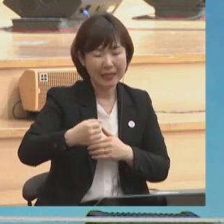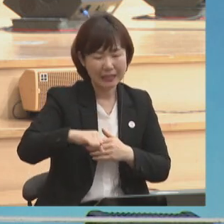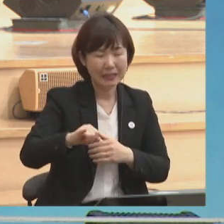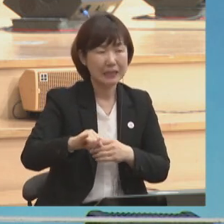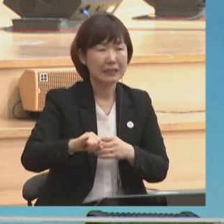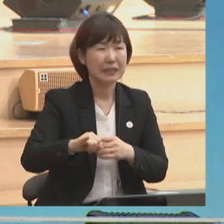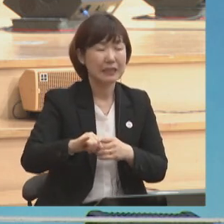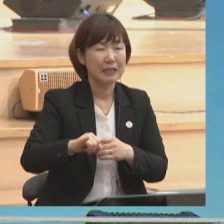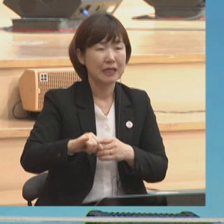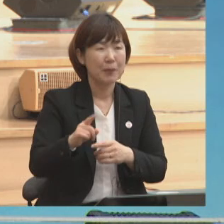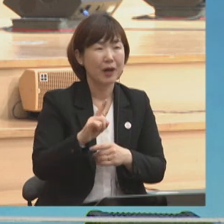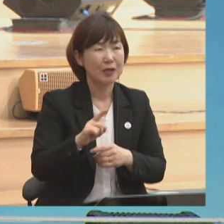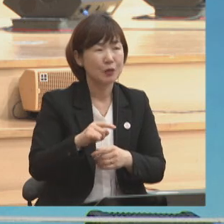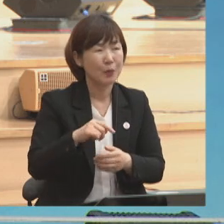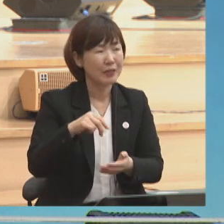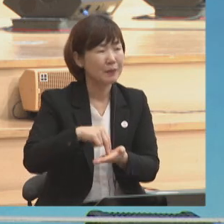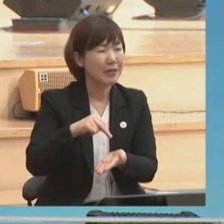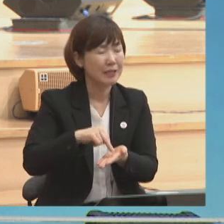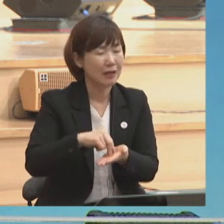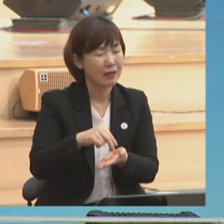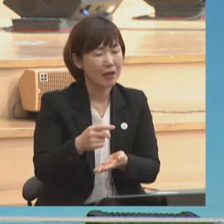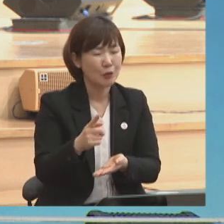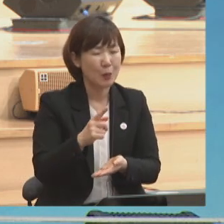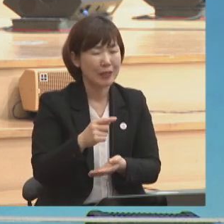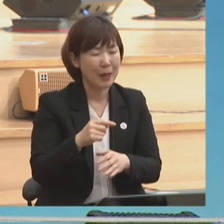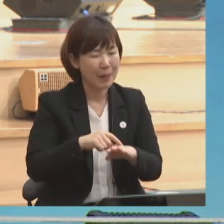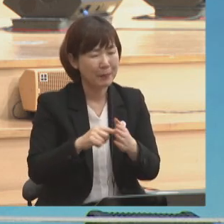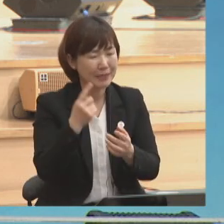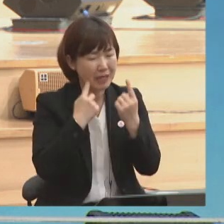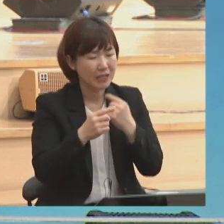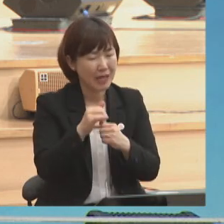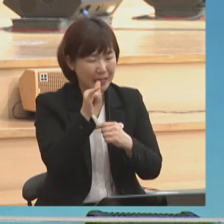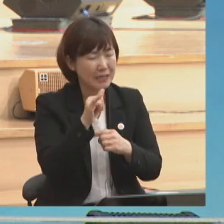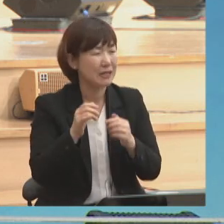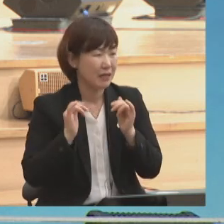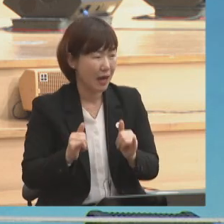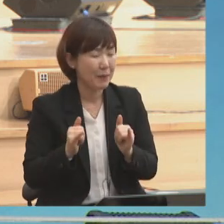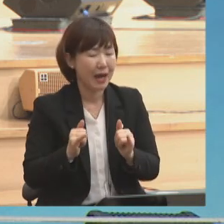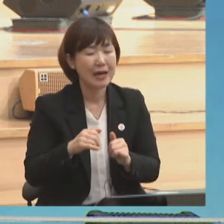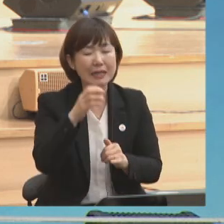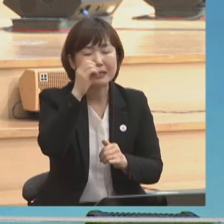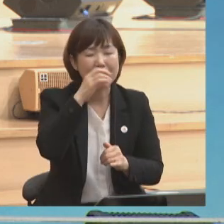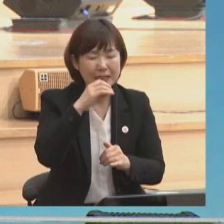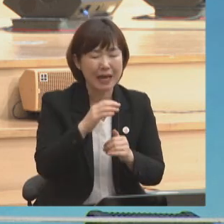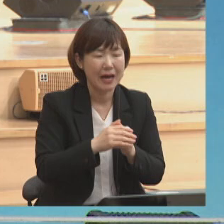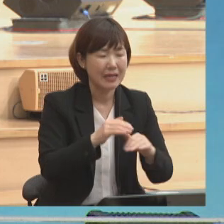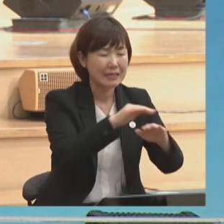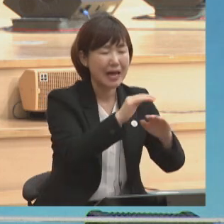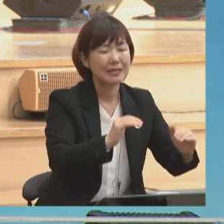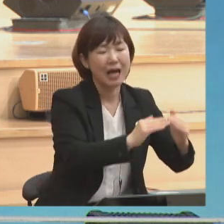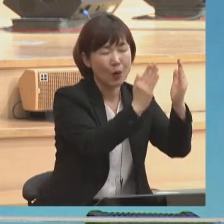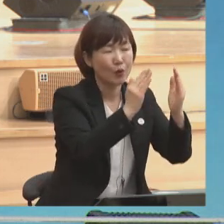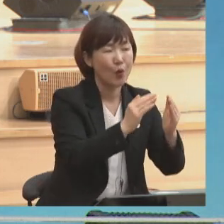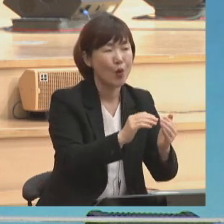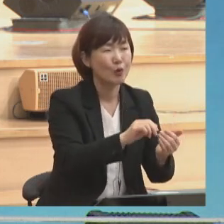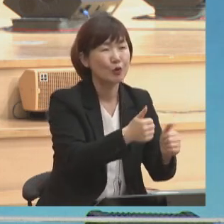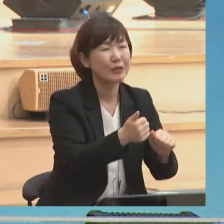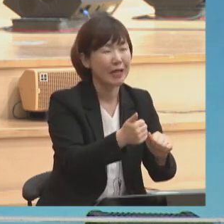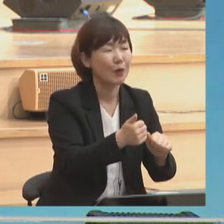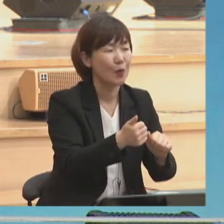봐 차 운전 과실로 죽으려고 아내에게 말하고 나왔대요.